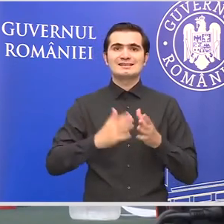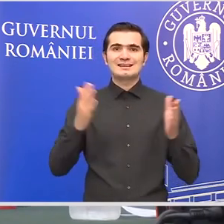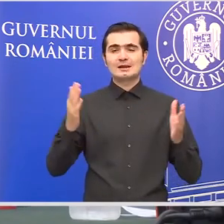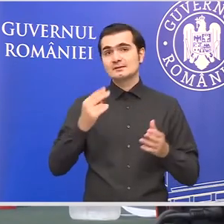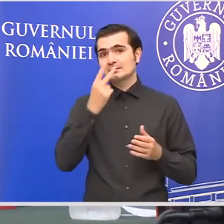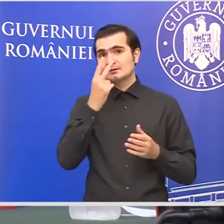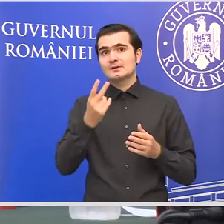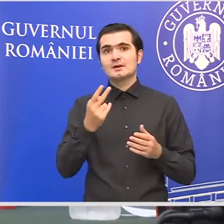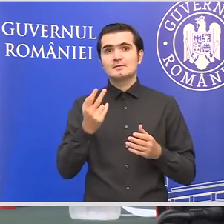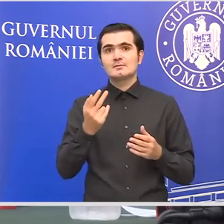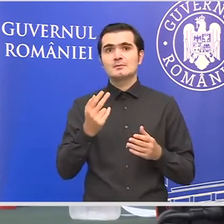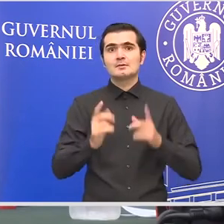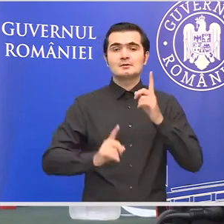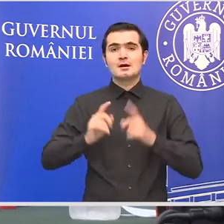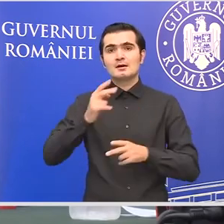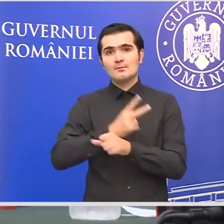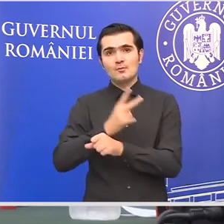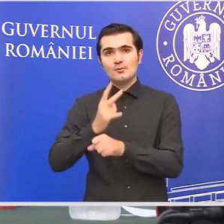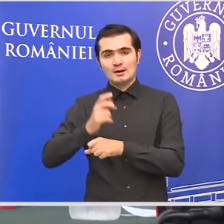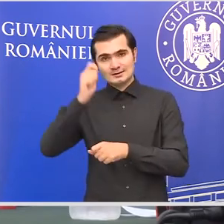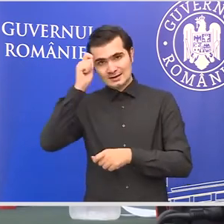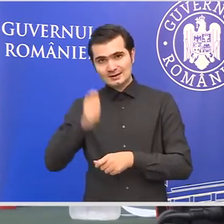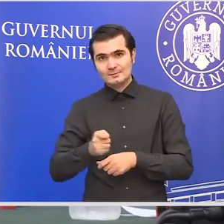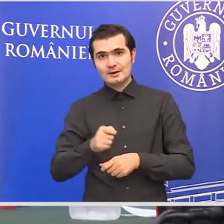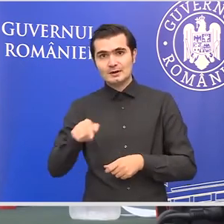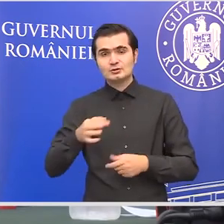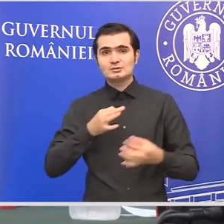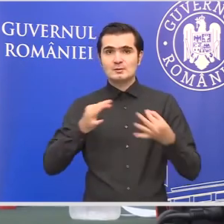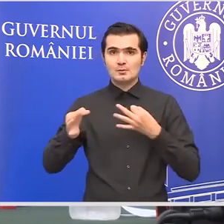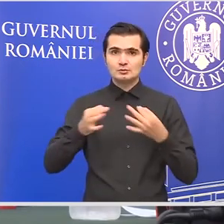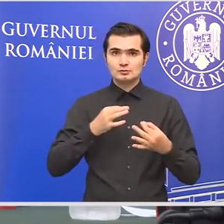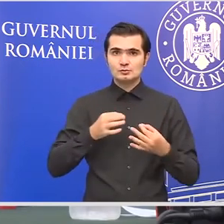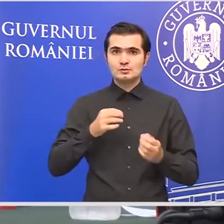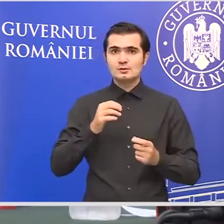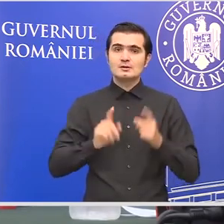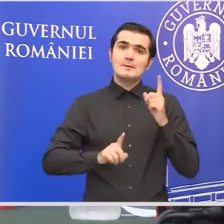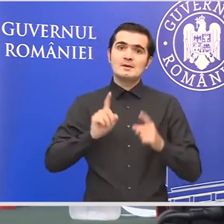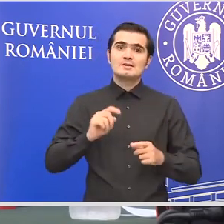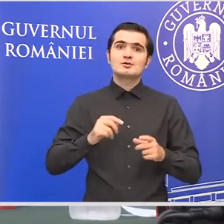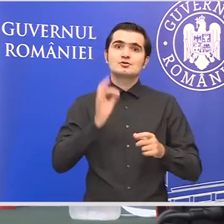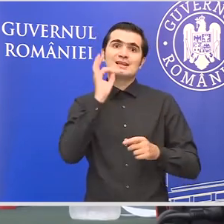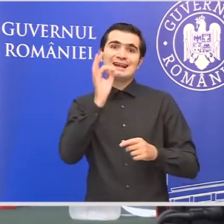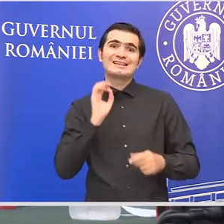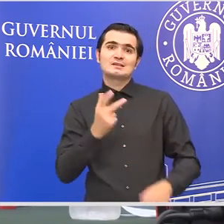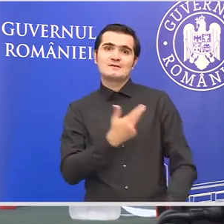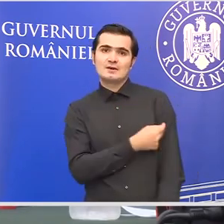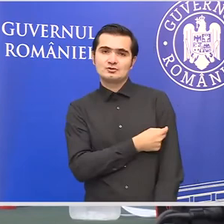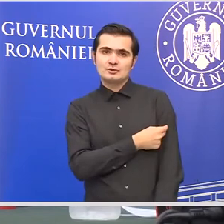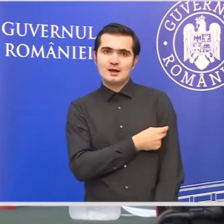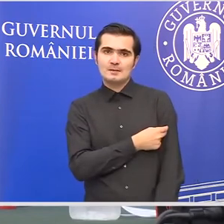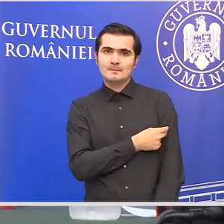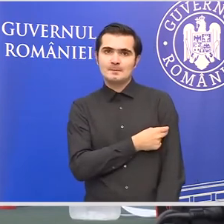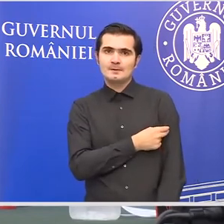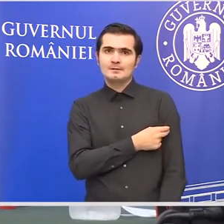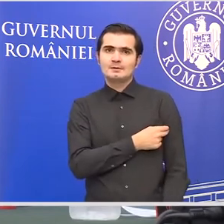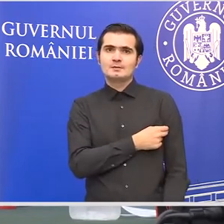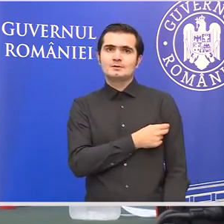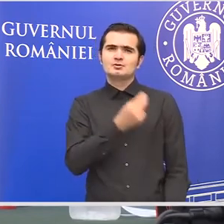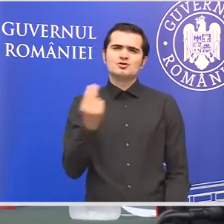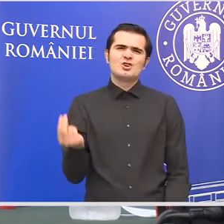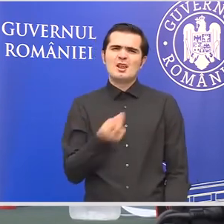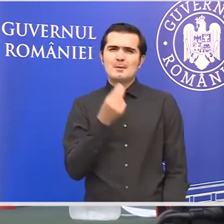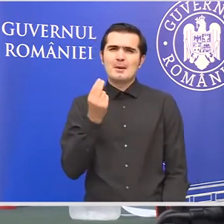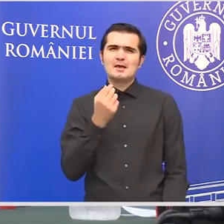de gradul în care populația respectă și este aderentă la aceste măsuri, de rata de vaccinare, însă scenariile